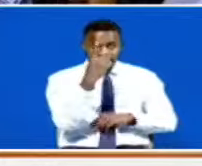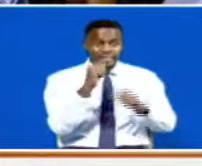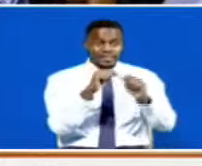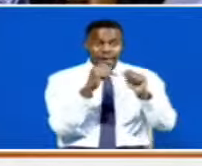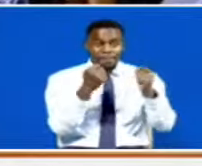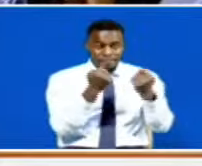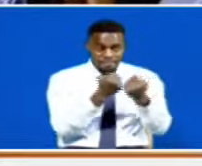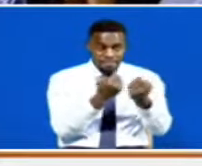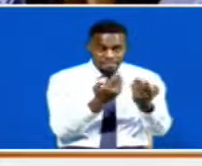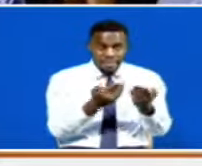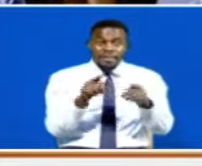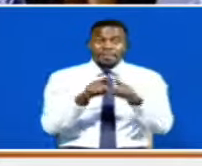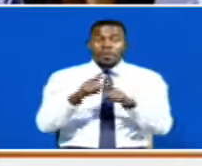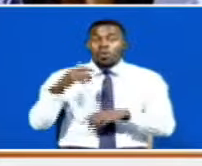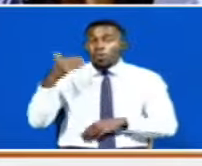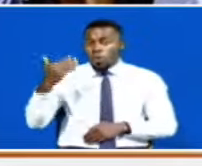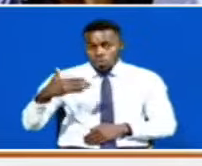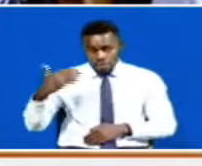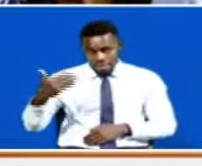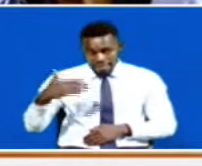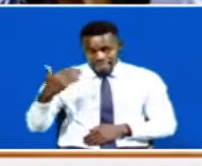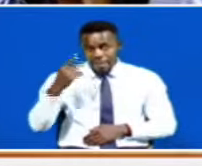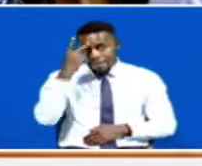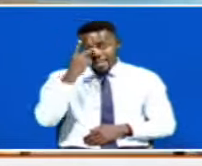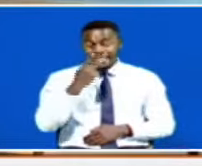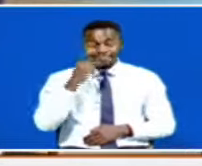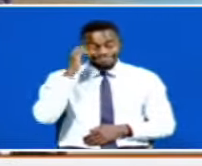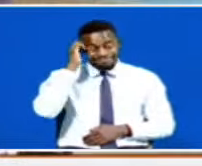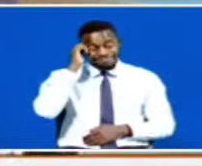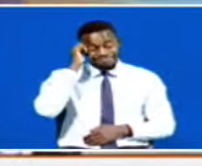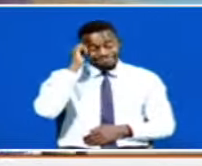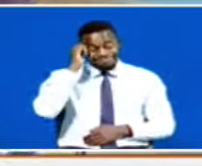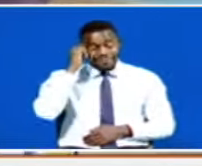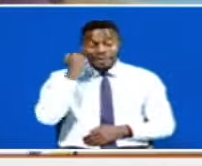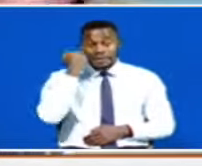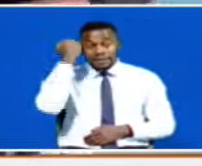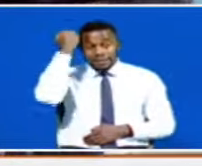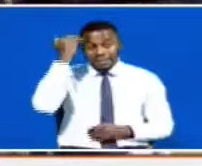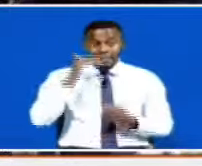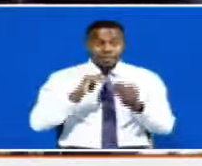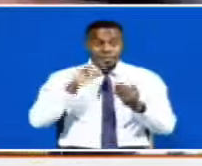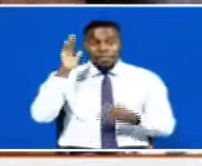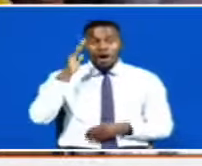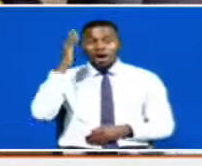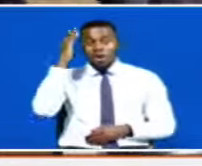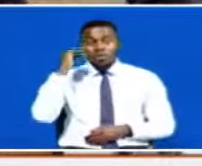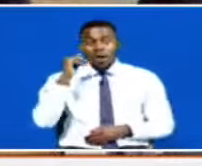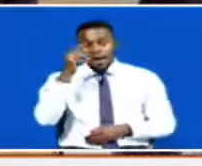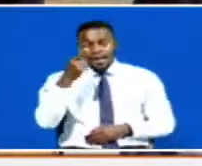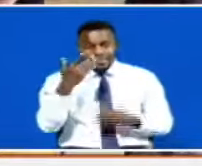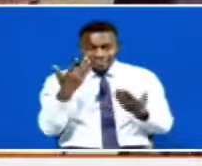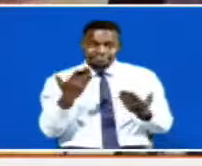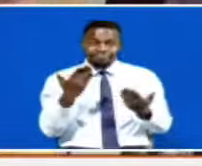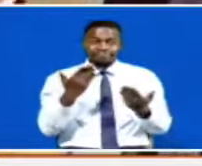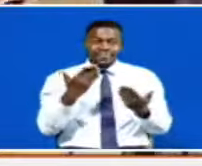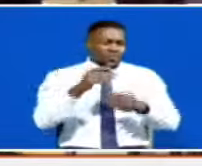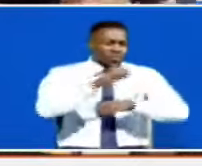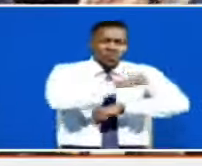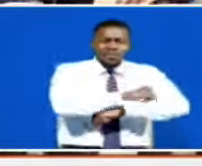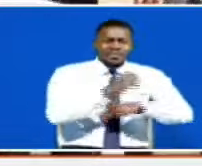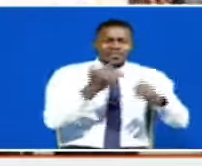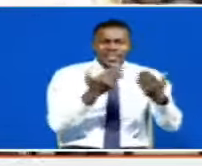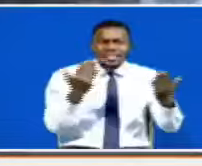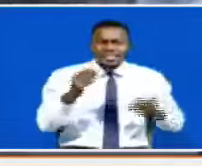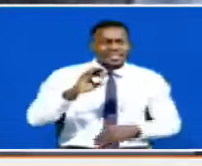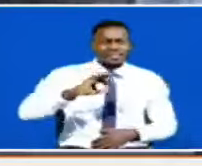kawaida, ndio wakati ambapo wazazi wengi hujikuna vichwa kuhusiana na gharama ya masomo ya wana wao. Nalo suala la kupanda kwa